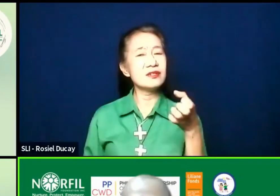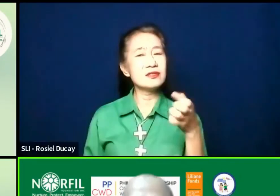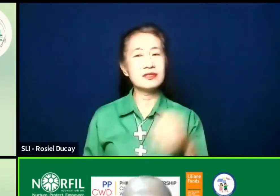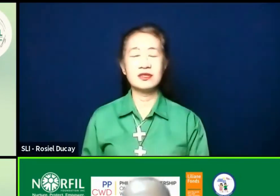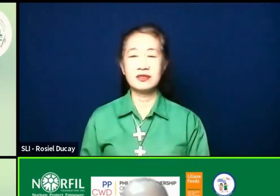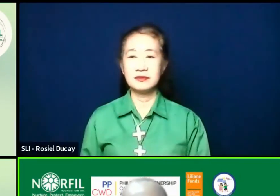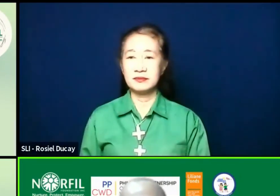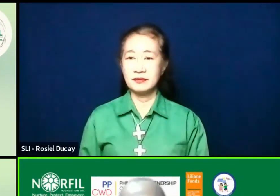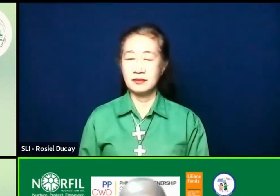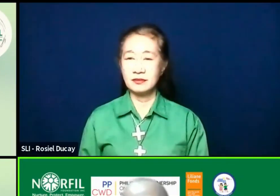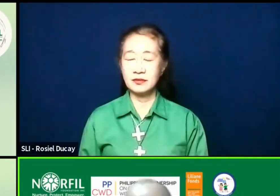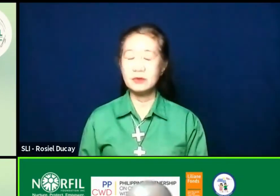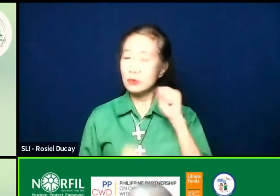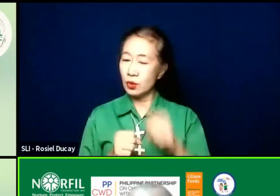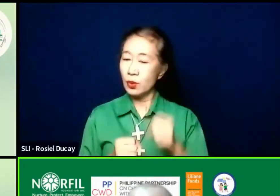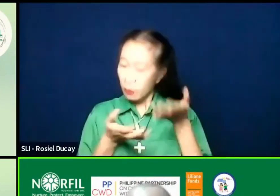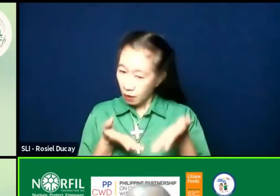Ayun.